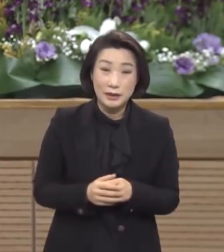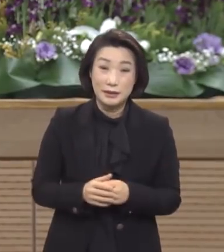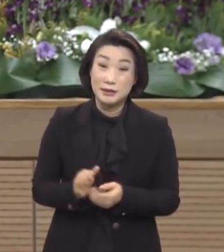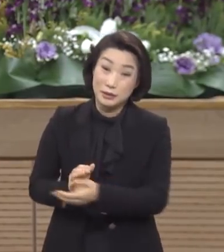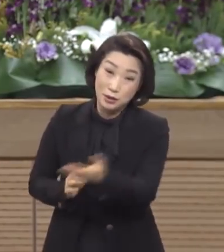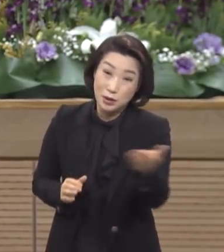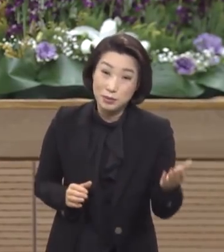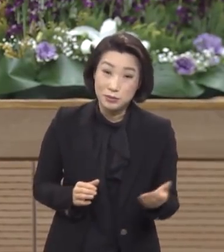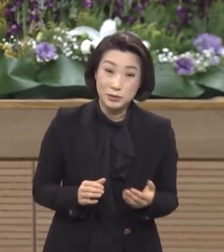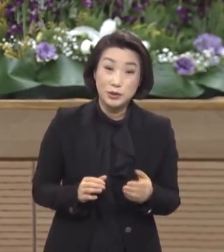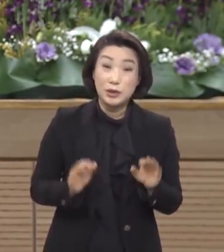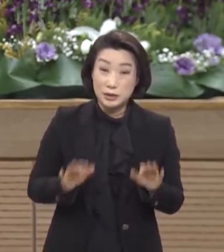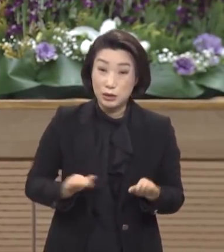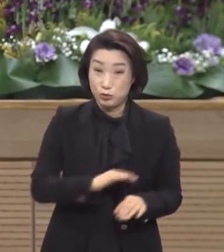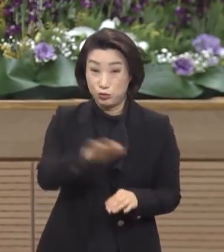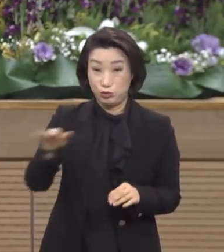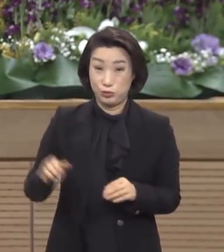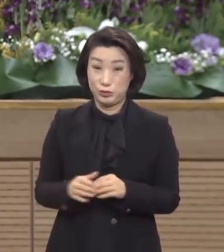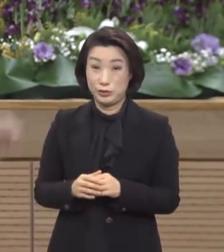여러분이요. 그래서 우리는